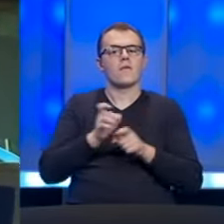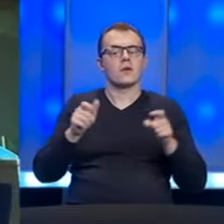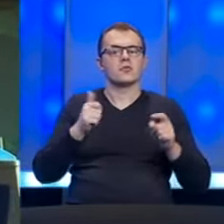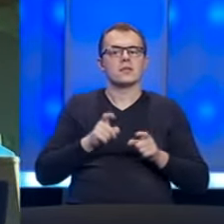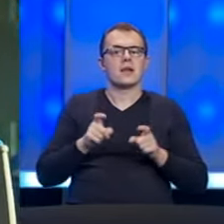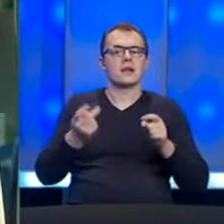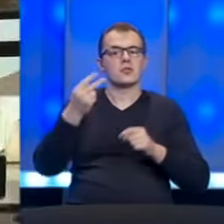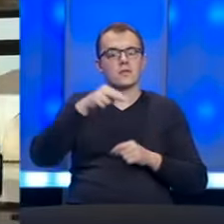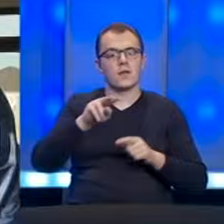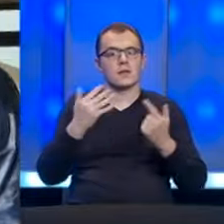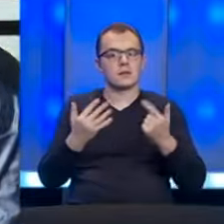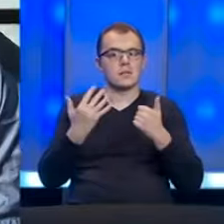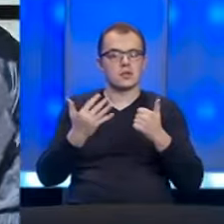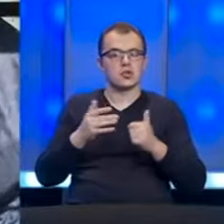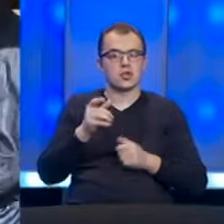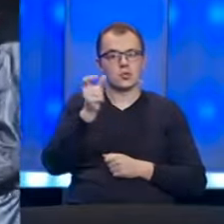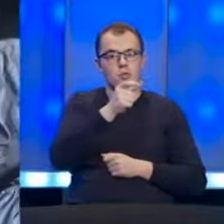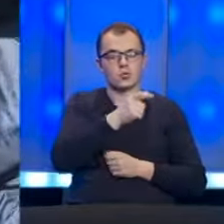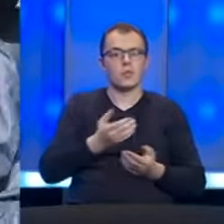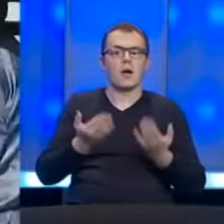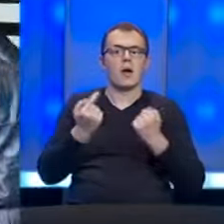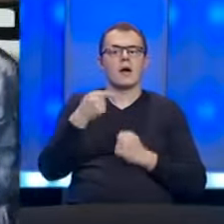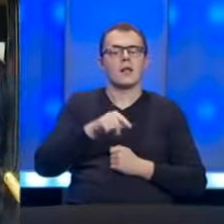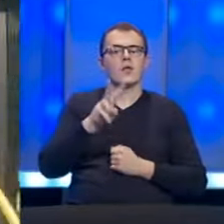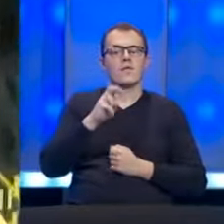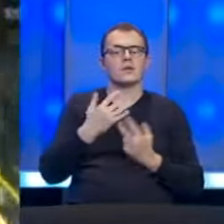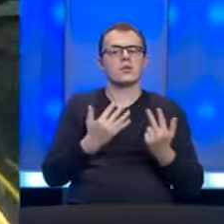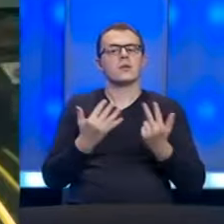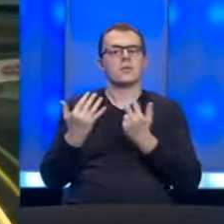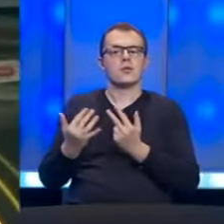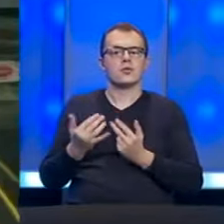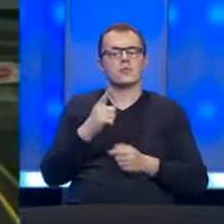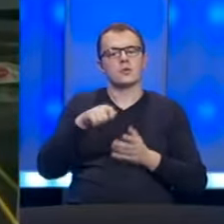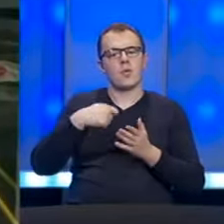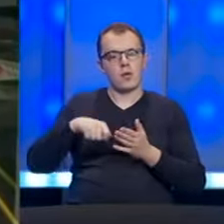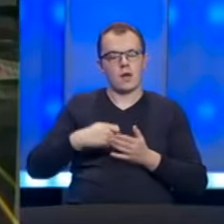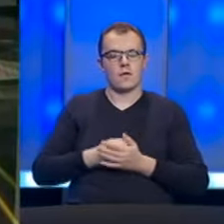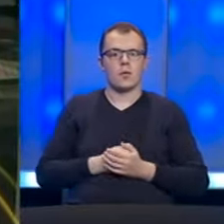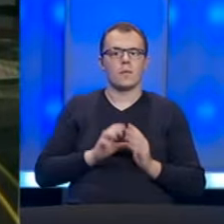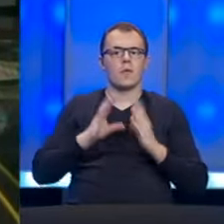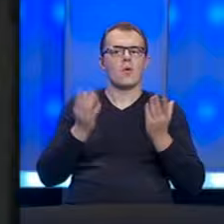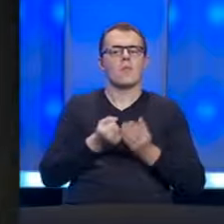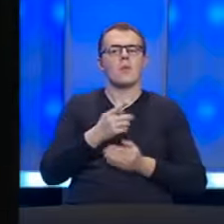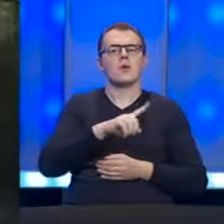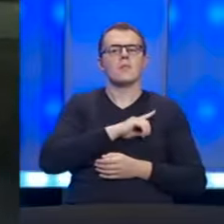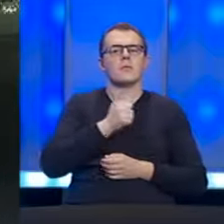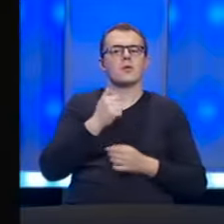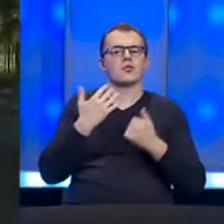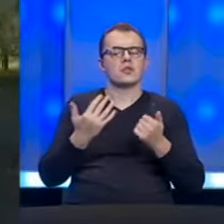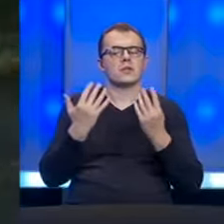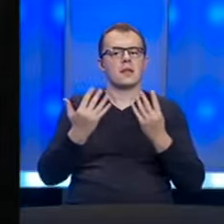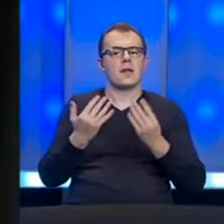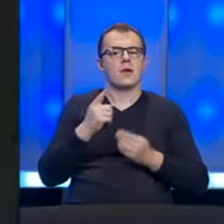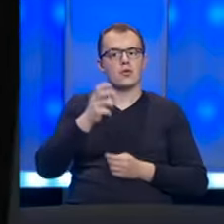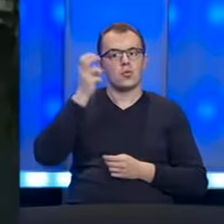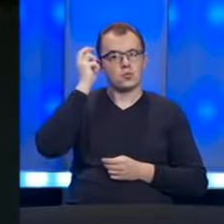zaraženo 2076 osoba, a 1288 ih se oporavilo. Ukupan broj preminulih je 69.